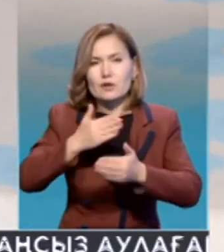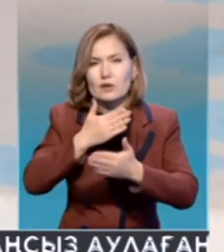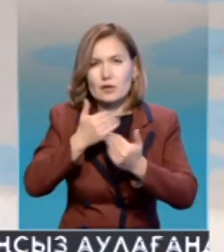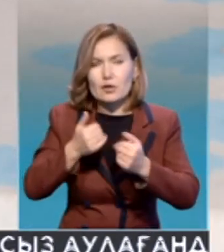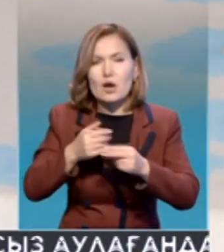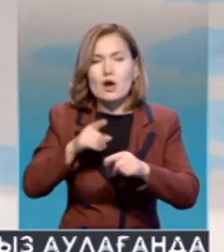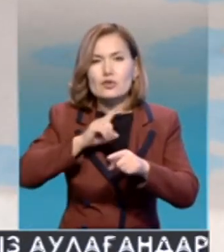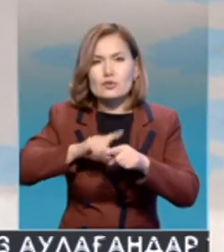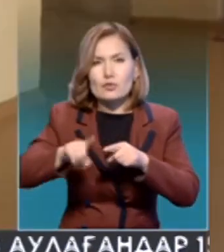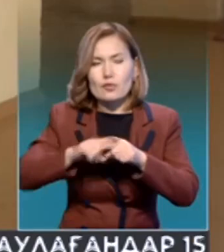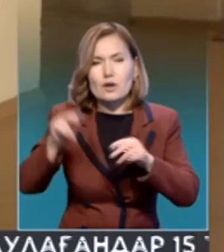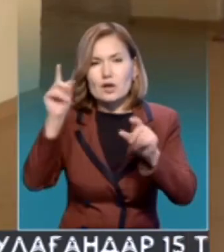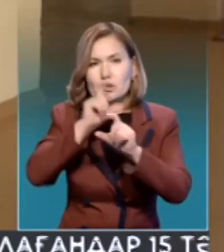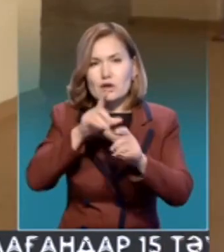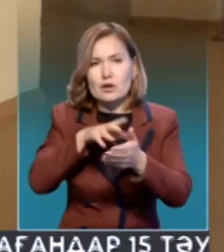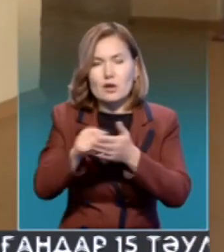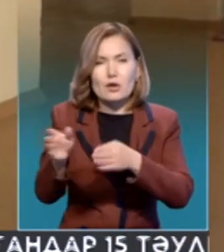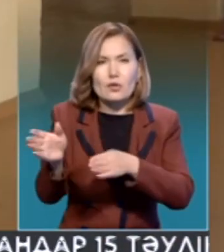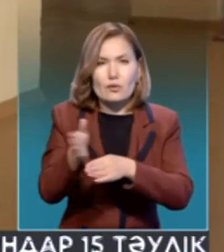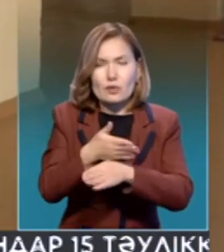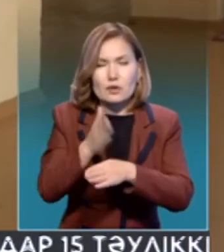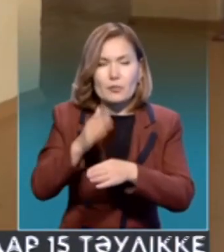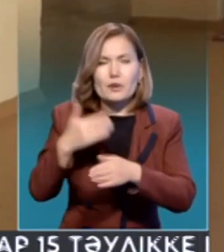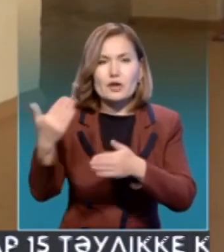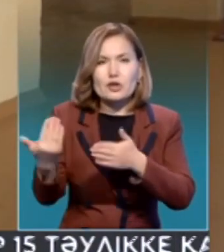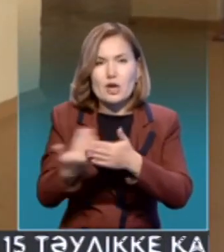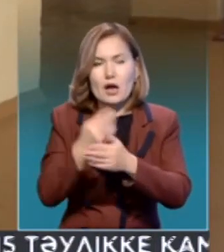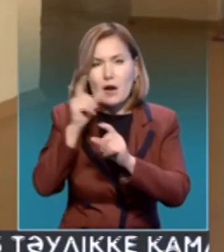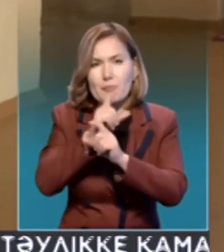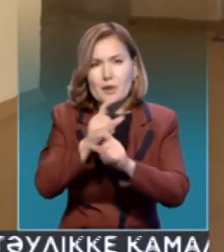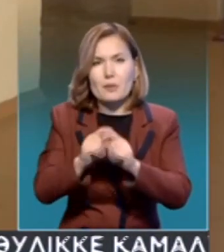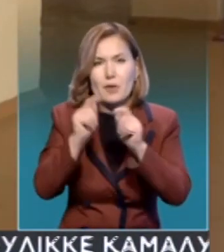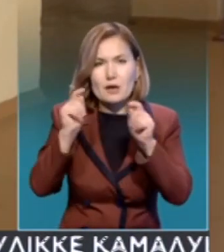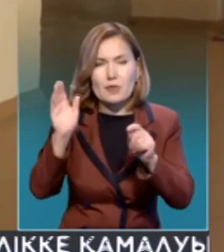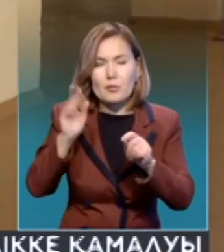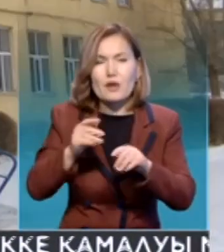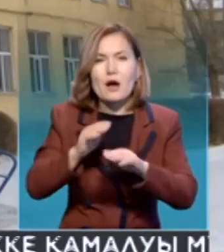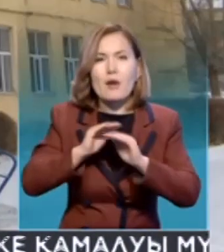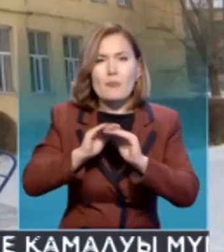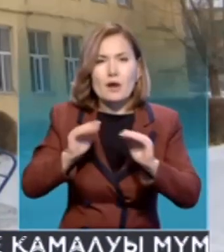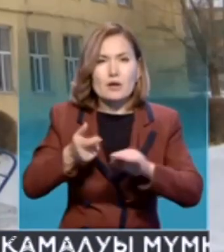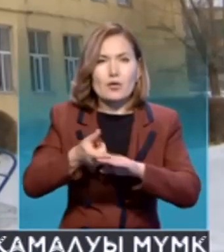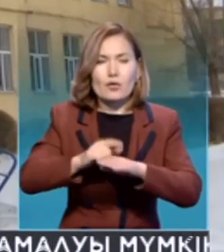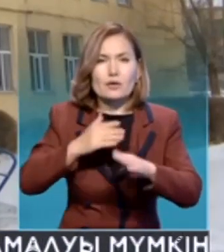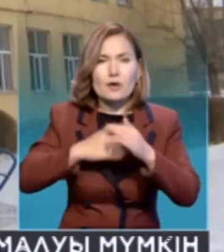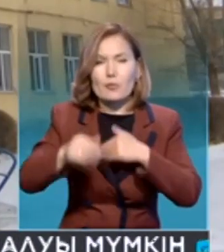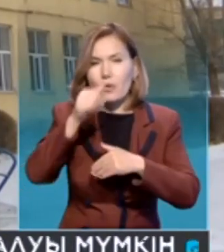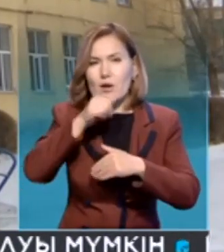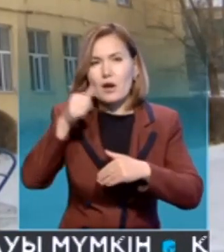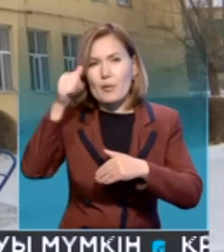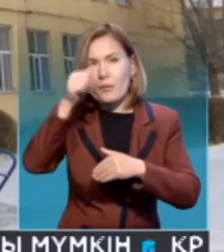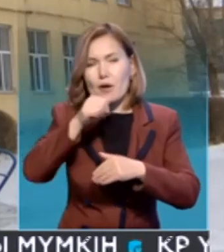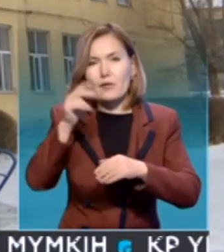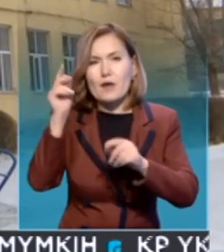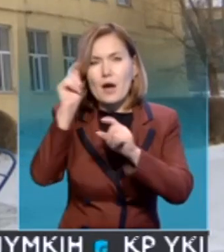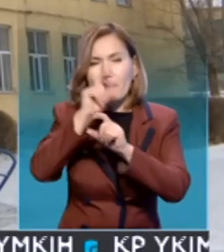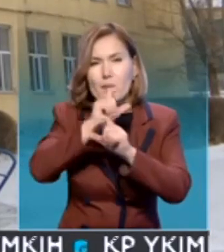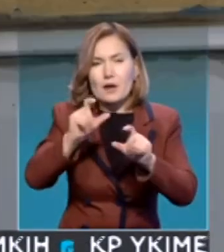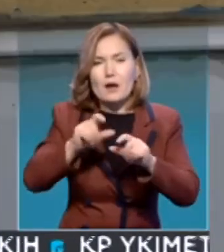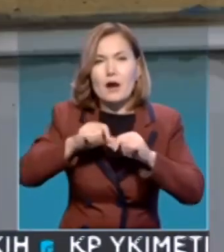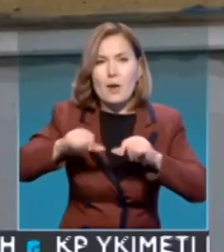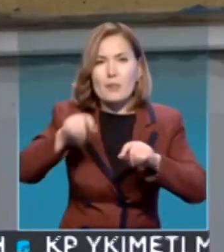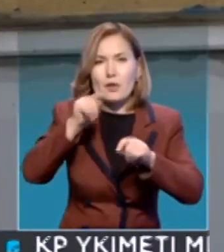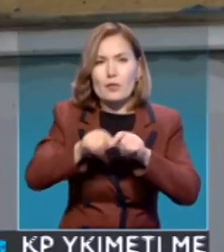деп жатыр. Балаларымыз үшін, барлық ауыл үшін қуанып жатырмыз сол мектепке. Тек былтыр ғана білім ошағына техникалық